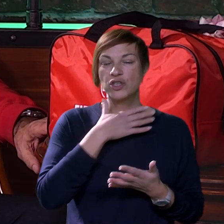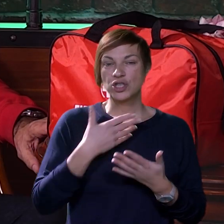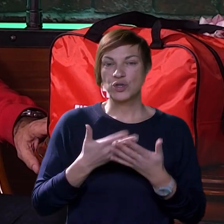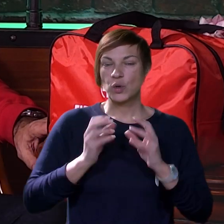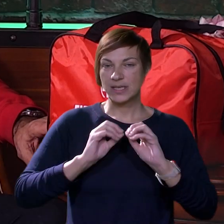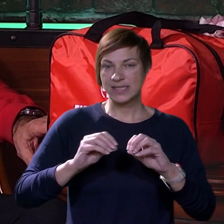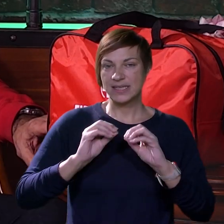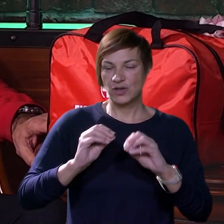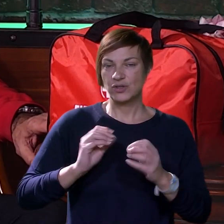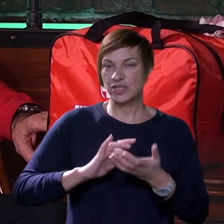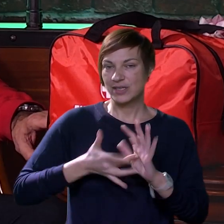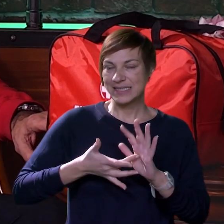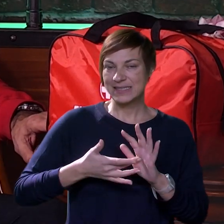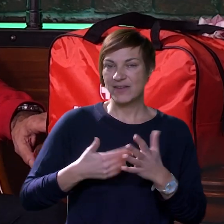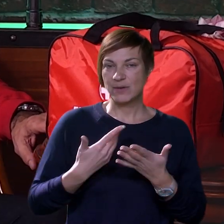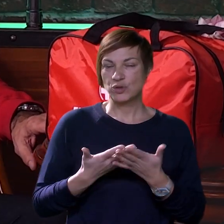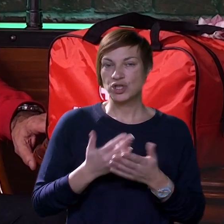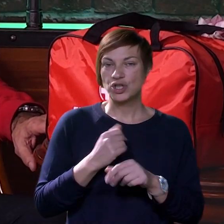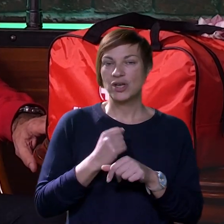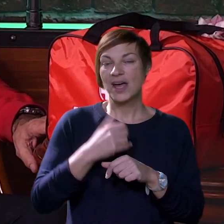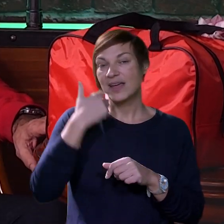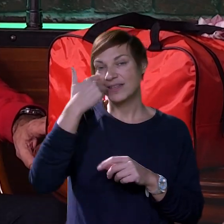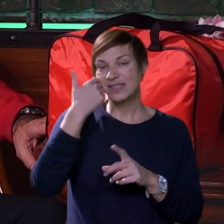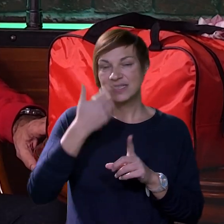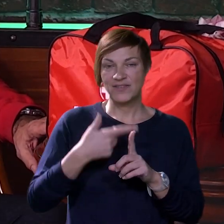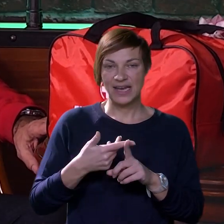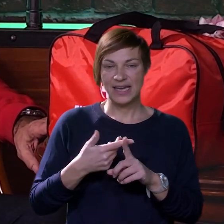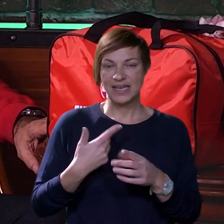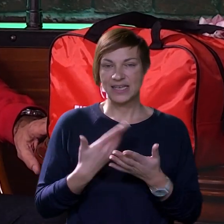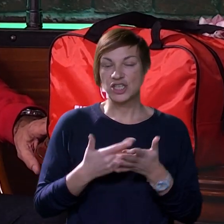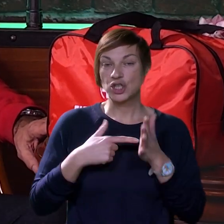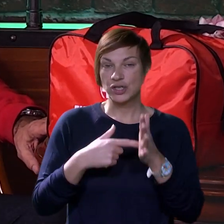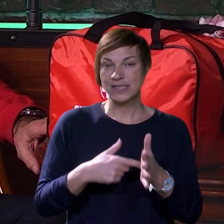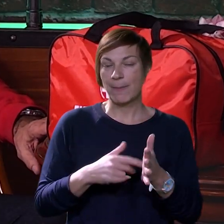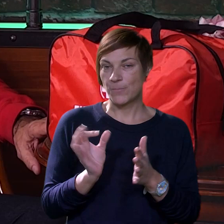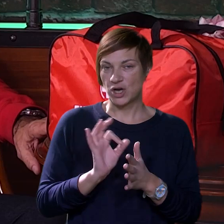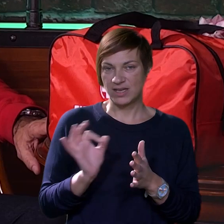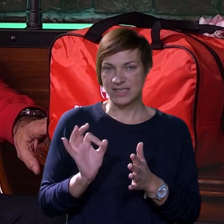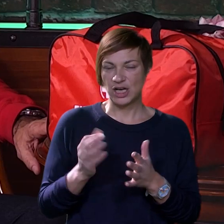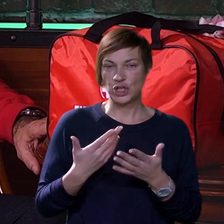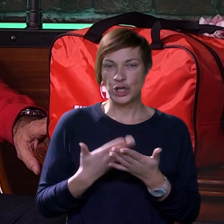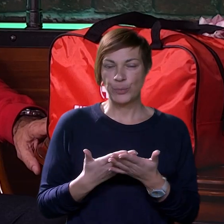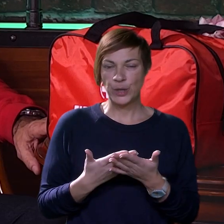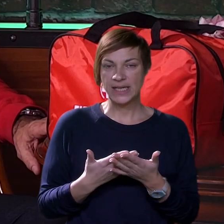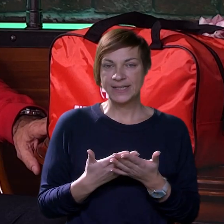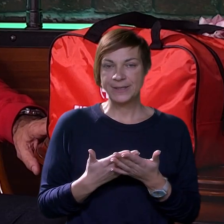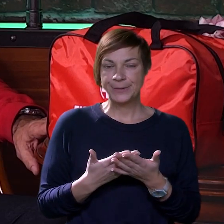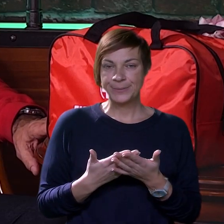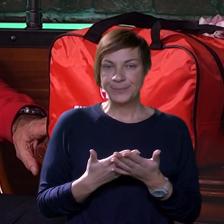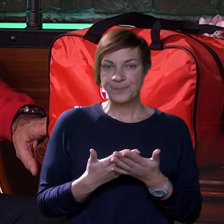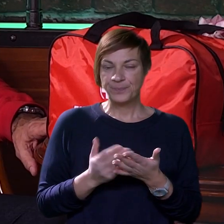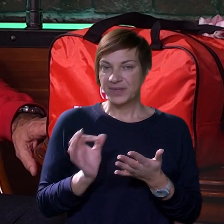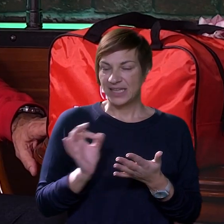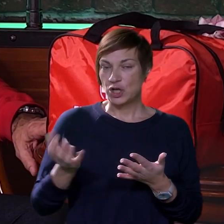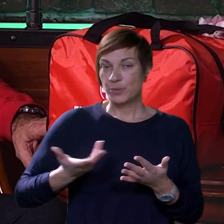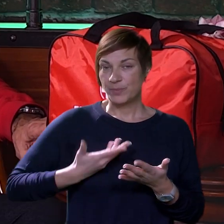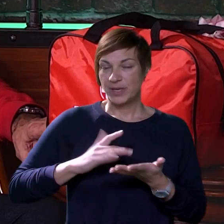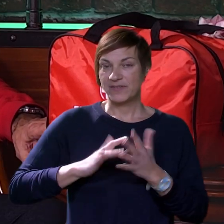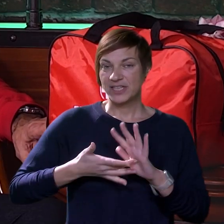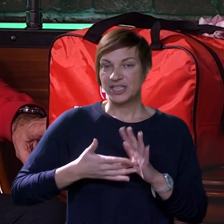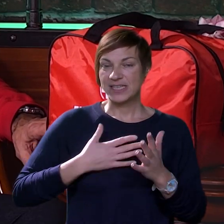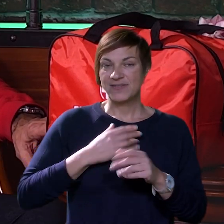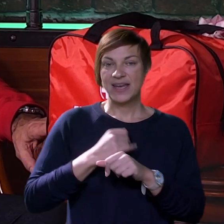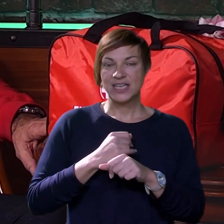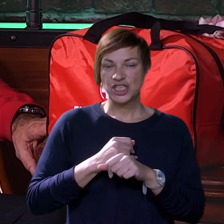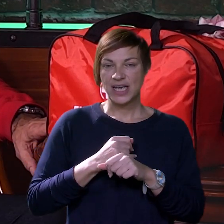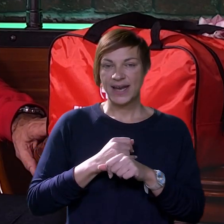osnovnoškolce, educiramo svemu onome što radi Crveni križ. I to je se pokazalo jako dobro i izuzetno dobro su prihvaćene sve